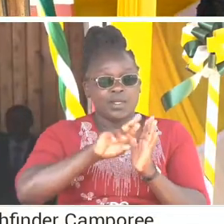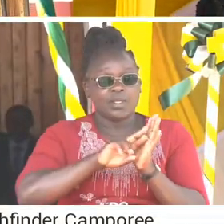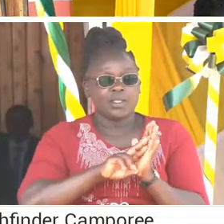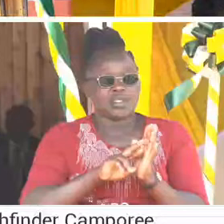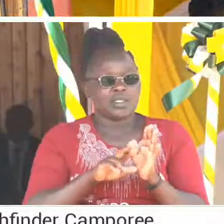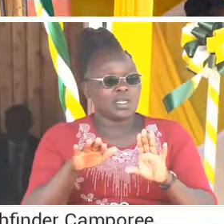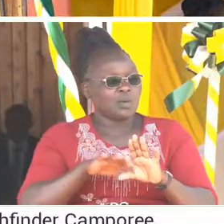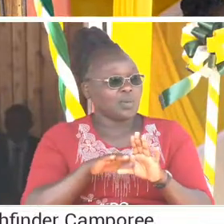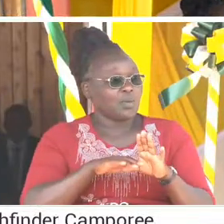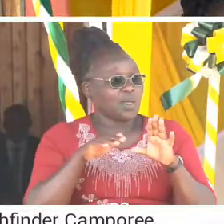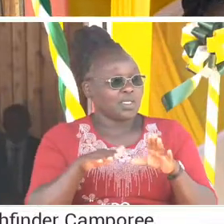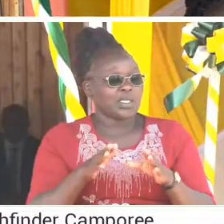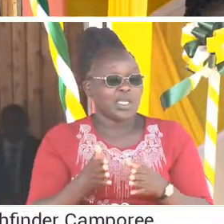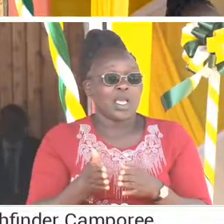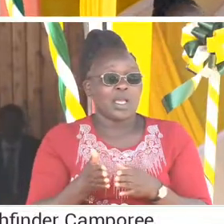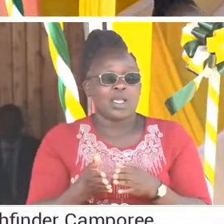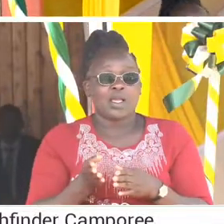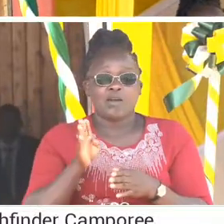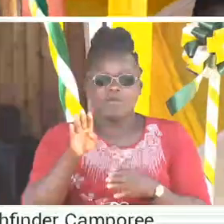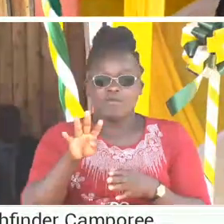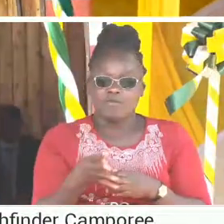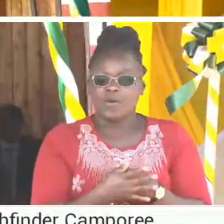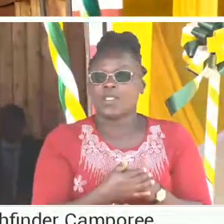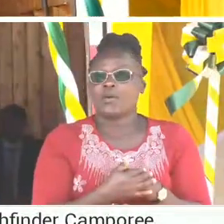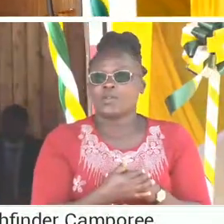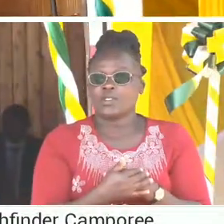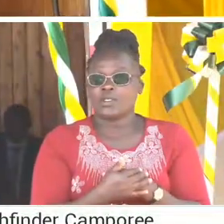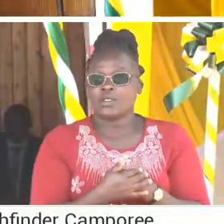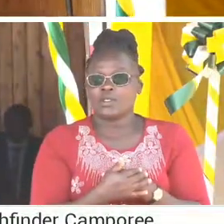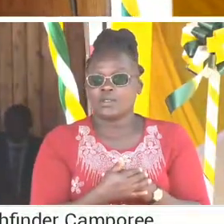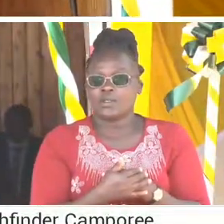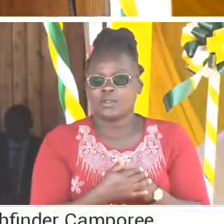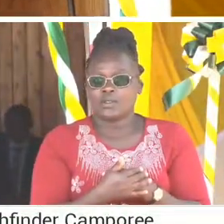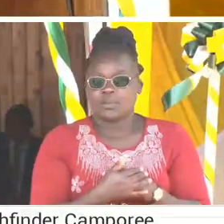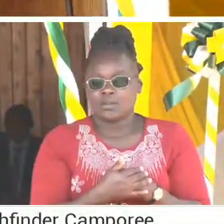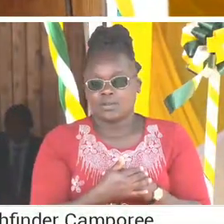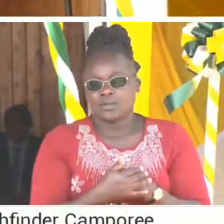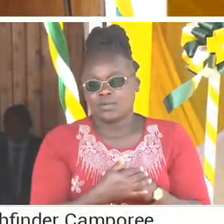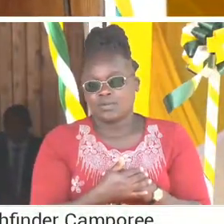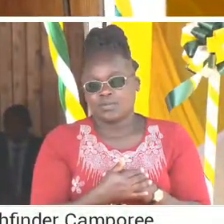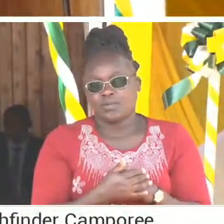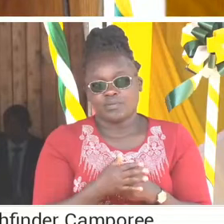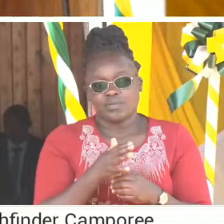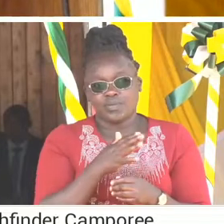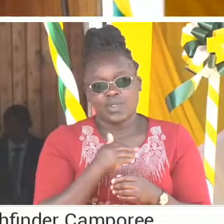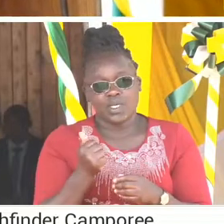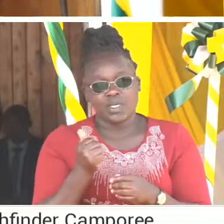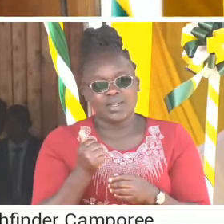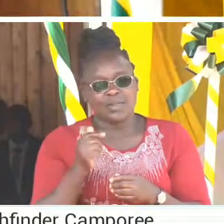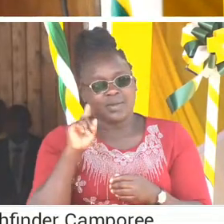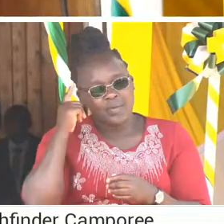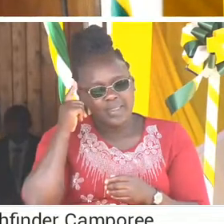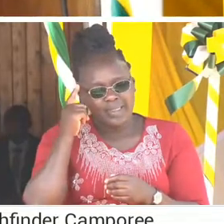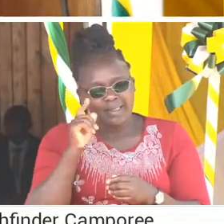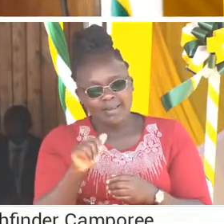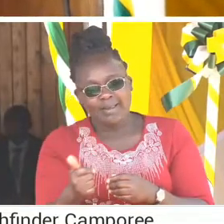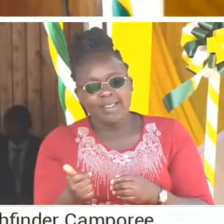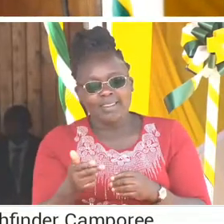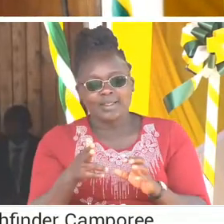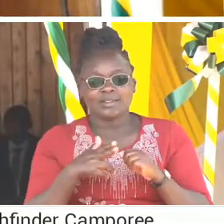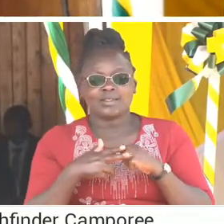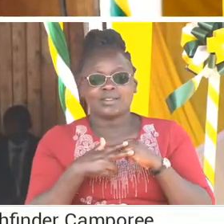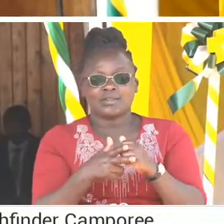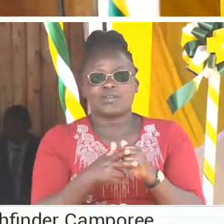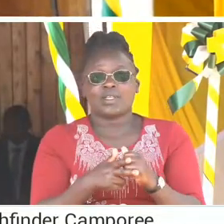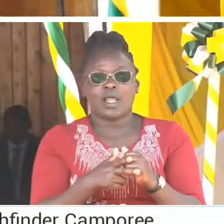4,513 na wale waliokuja kama guest wetu tunagisia kama ni watu 700. So wote ambao